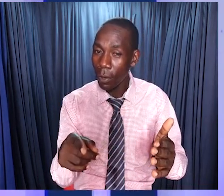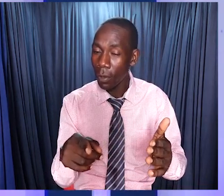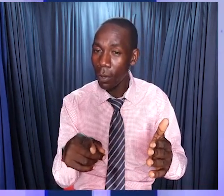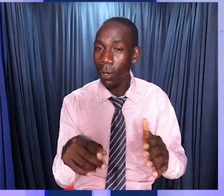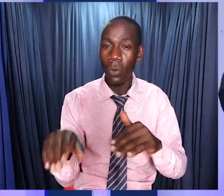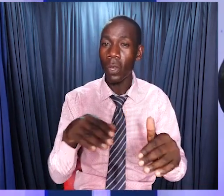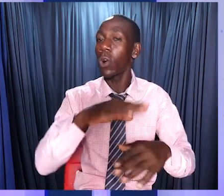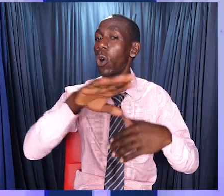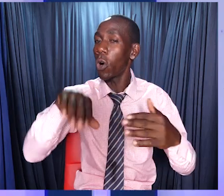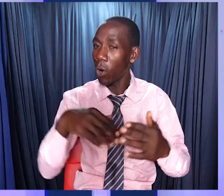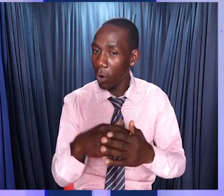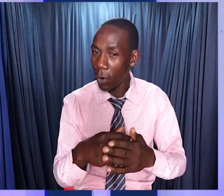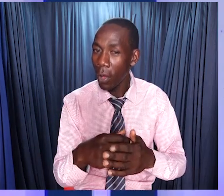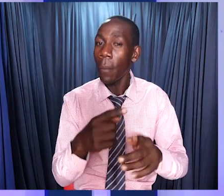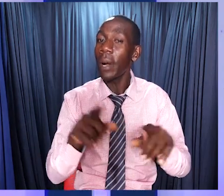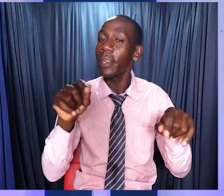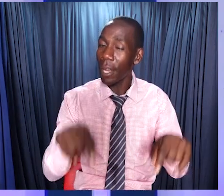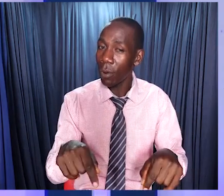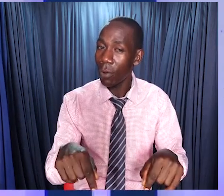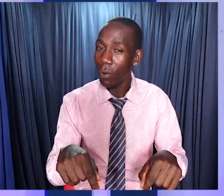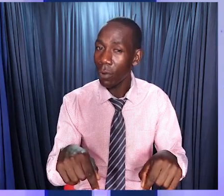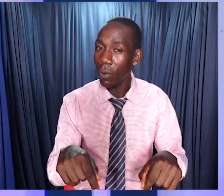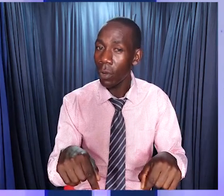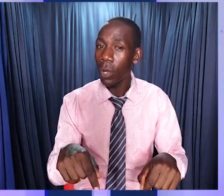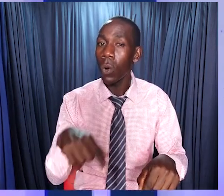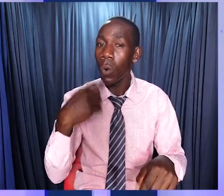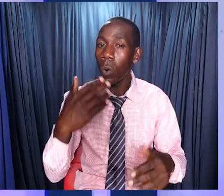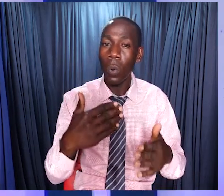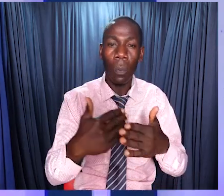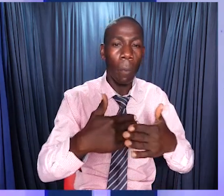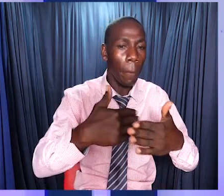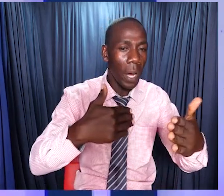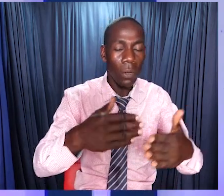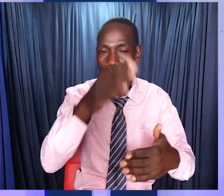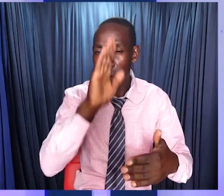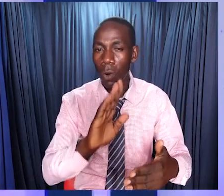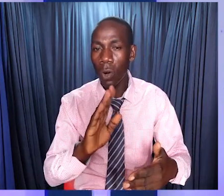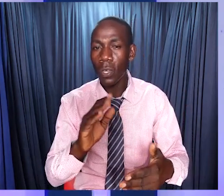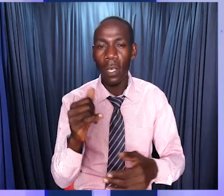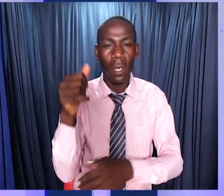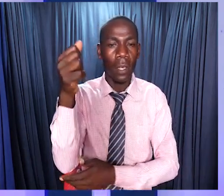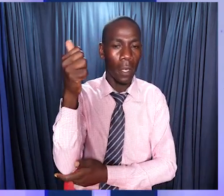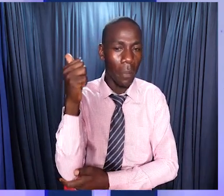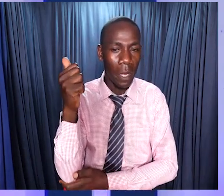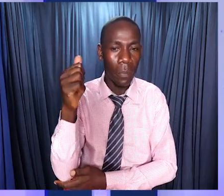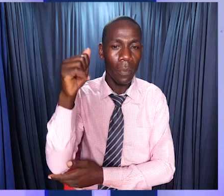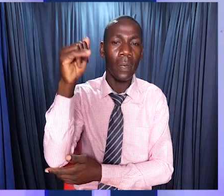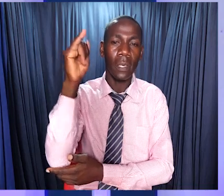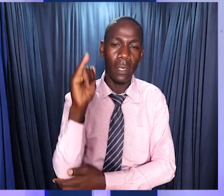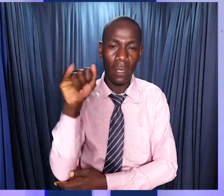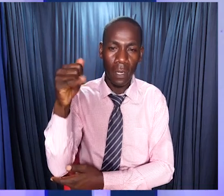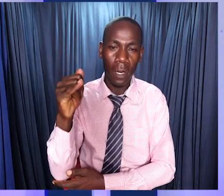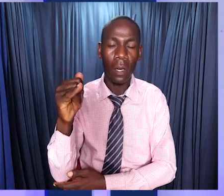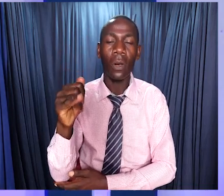Umefanya kila kitu. You've done everything. Lakini wrong. Sasa. But now. Aliye upande wa Mungu wa. One on the Abraham, side. Isaka na Jacobo waje upande wangu.